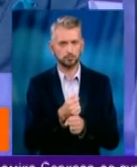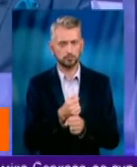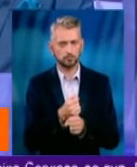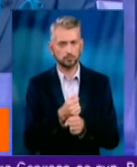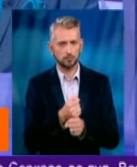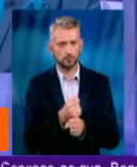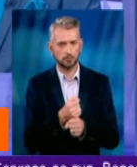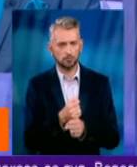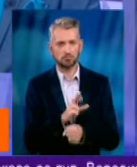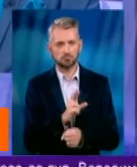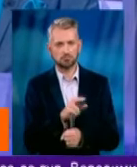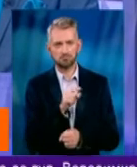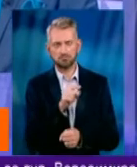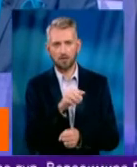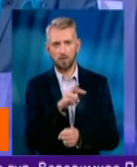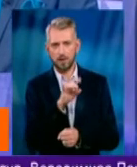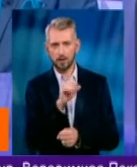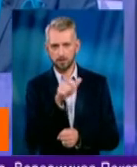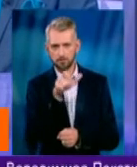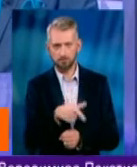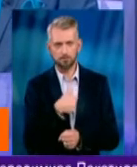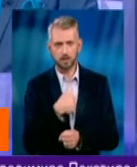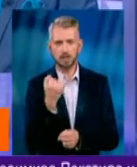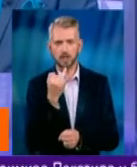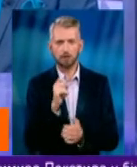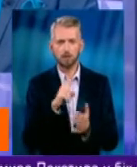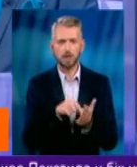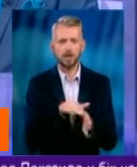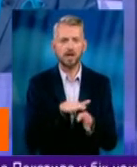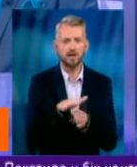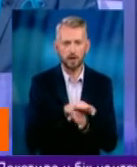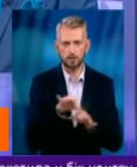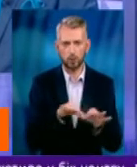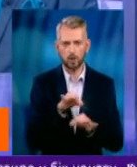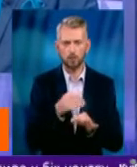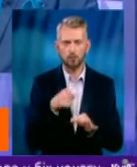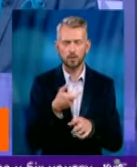як мера. Тому що мене більше цікавить питання все-таки реалізації цих проєктів, бо вони проходять